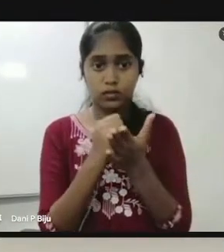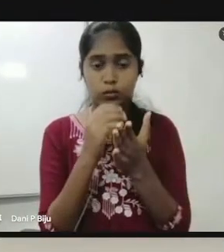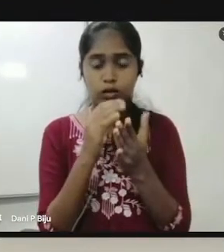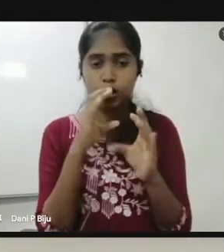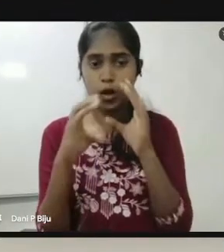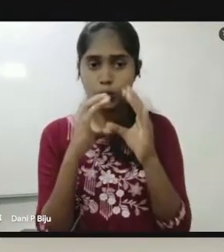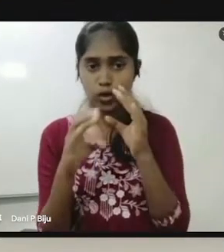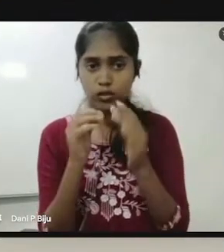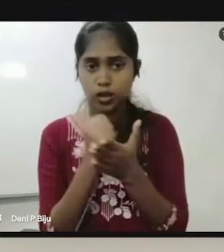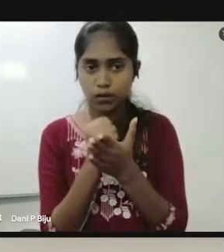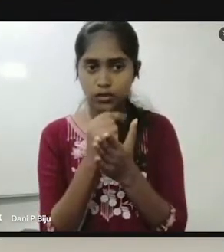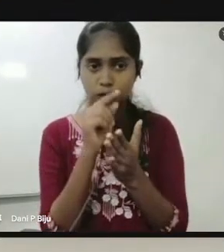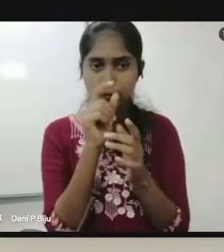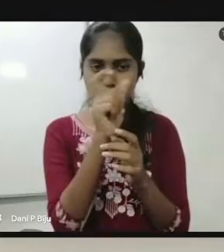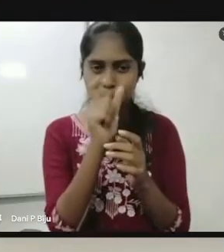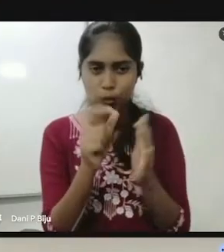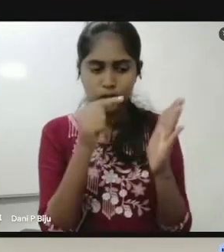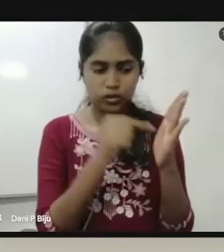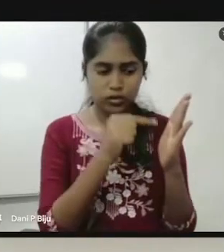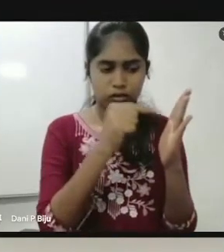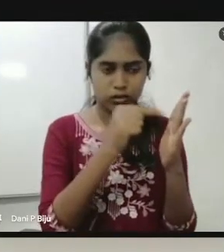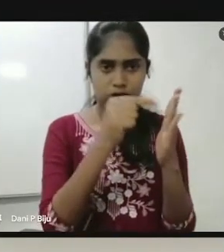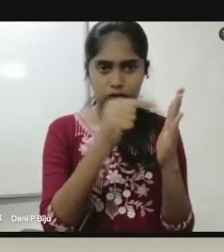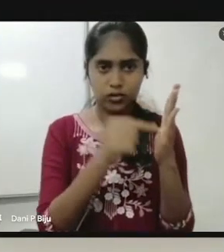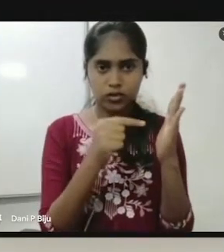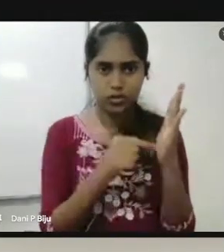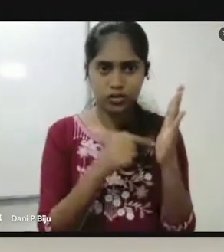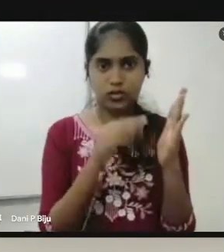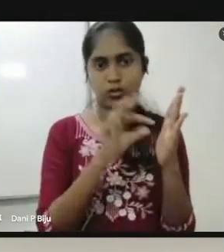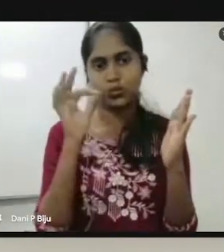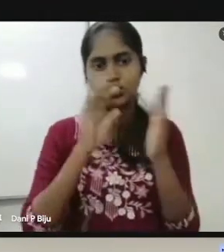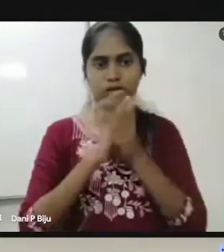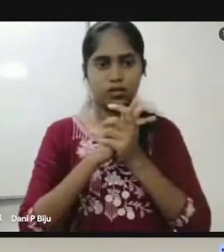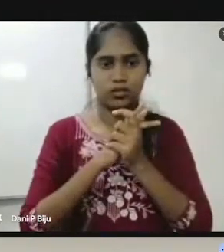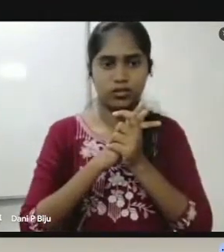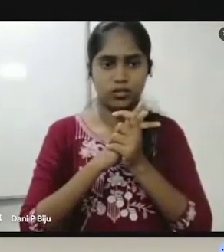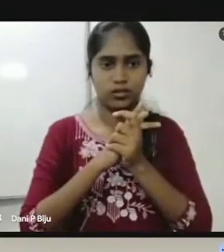Learn. Art activity. Colors. Purple. Tell me the whole thing.